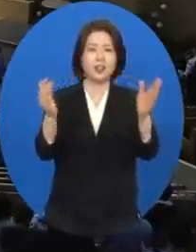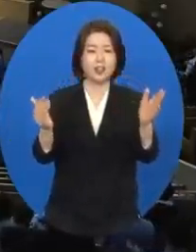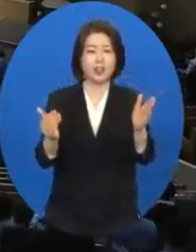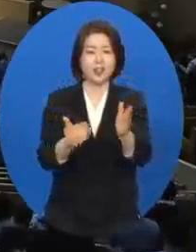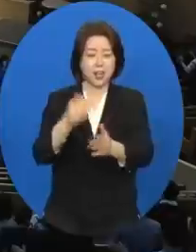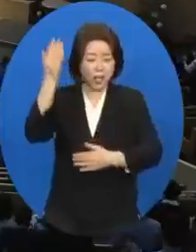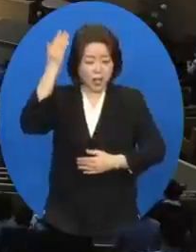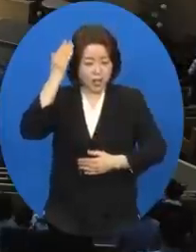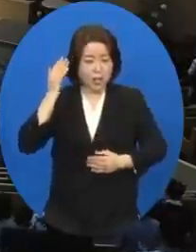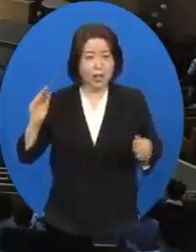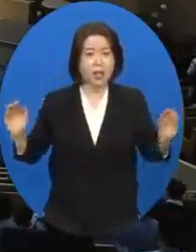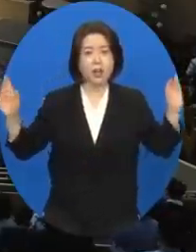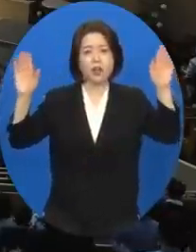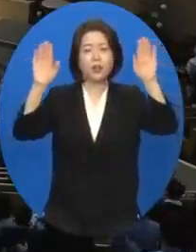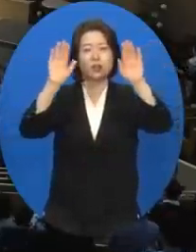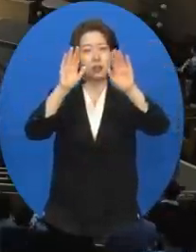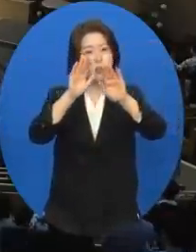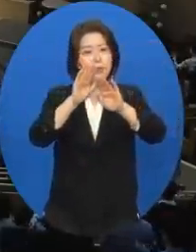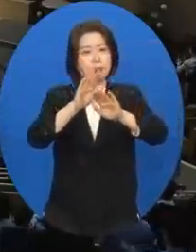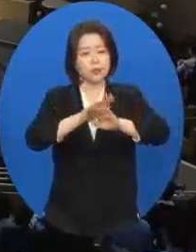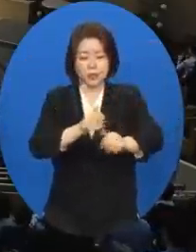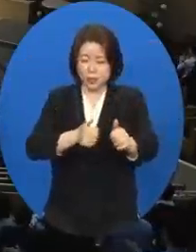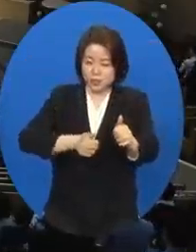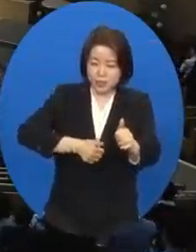will own